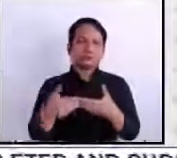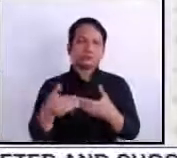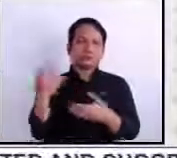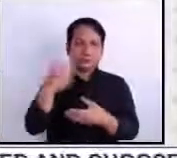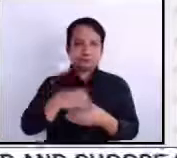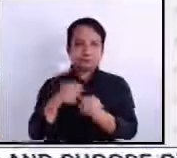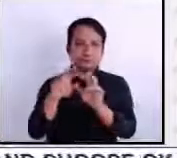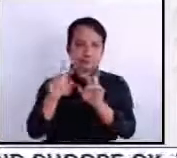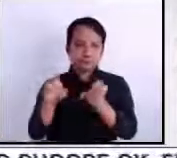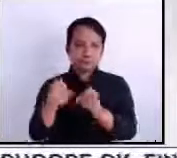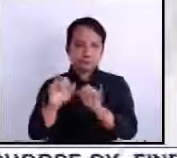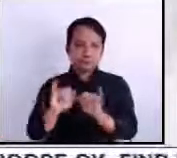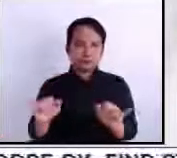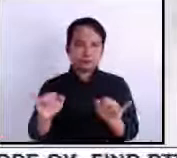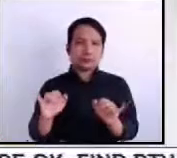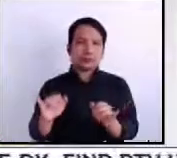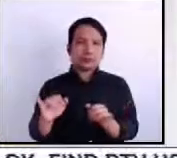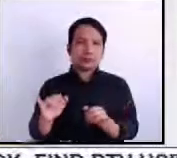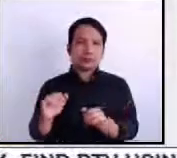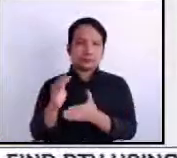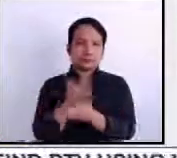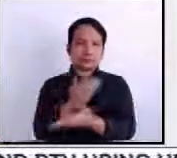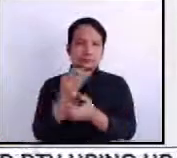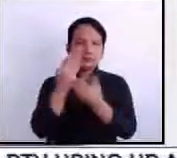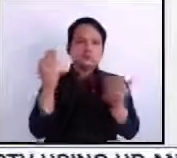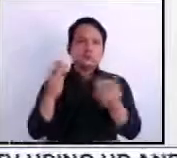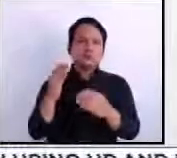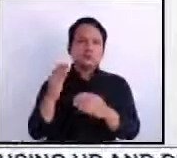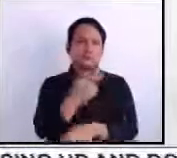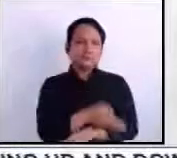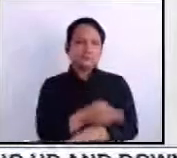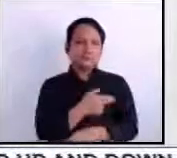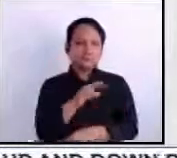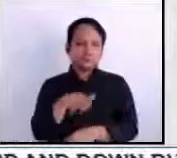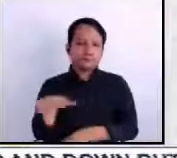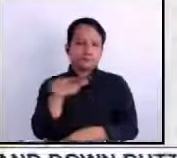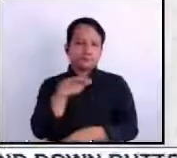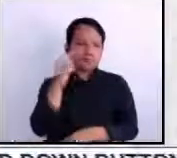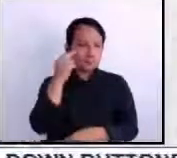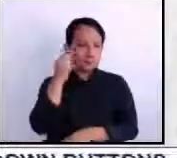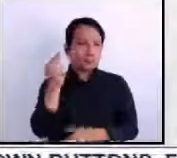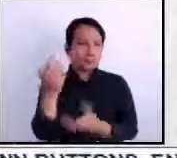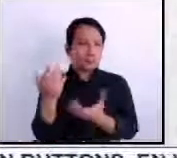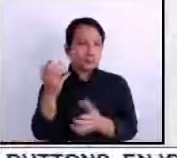aksidente habang nagpapagaling naman sa ospital ang ilan pa sa mga sakay ng jeep.